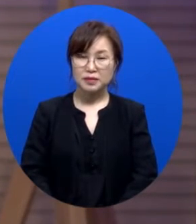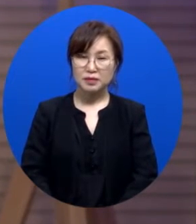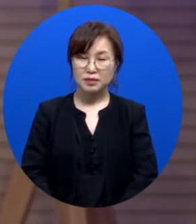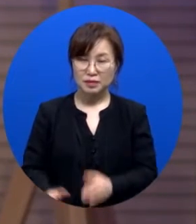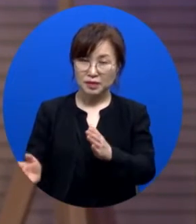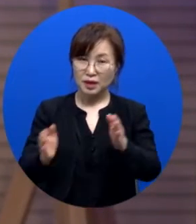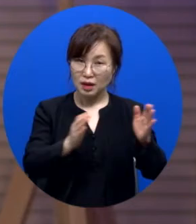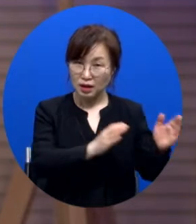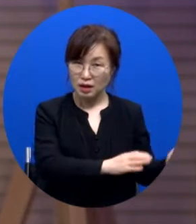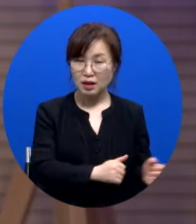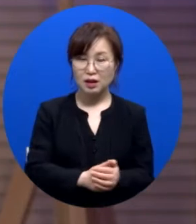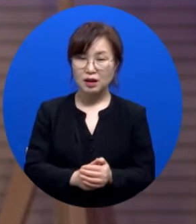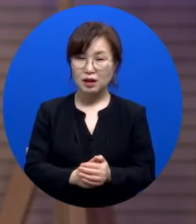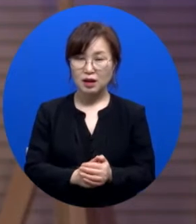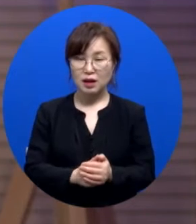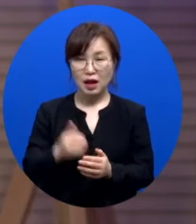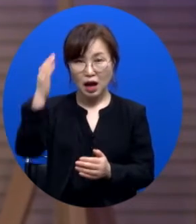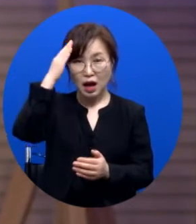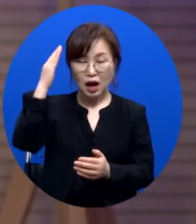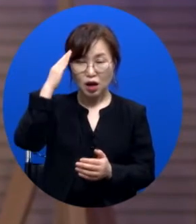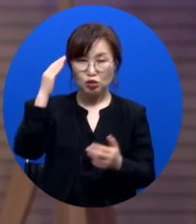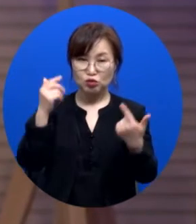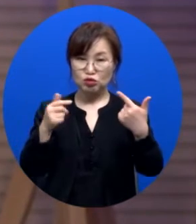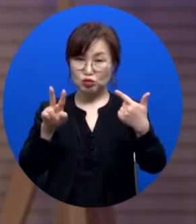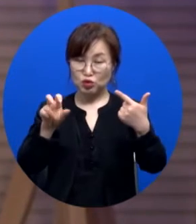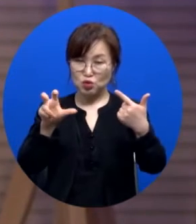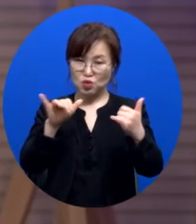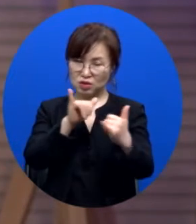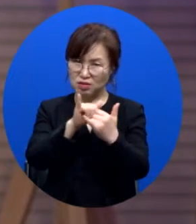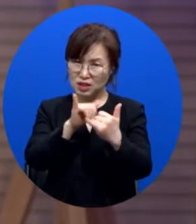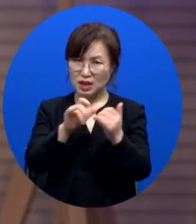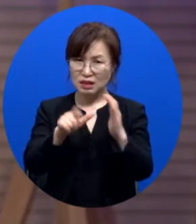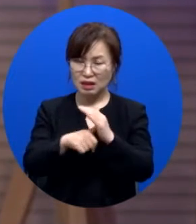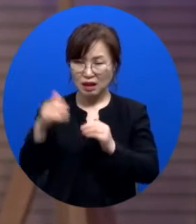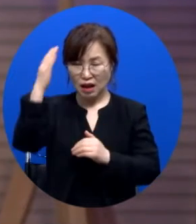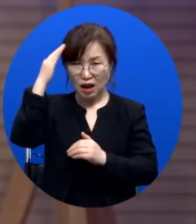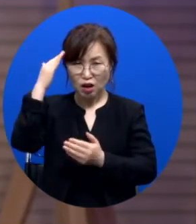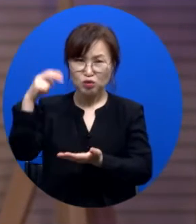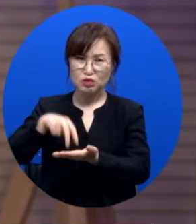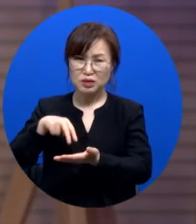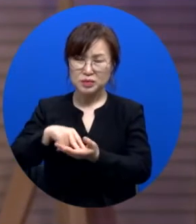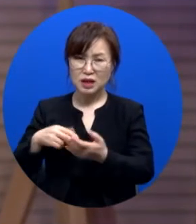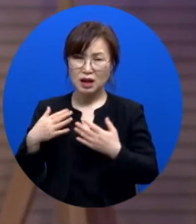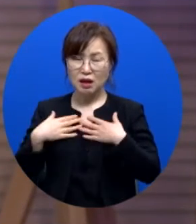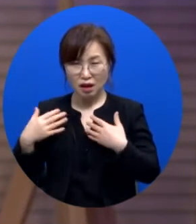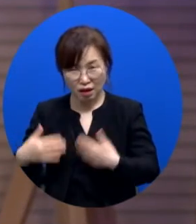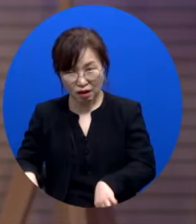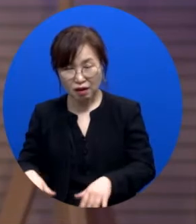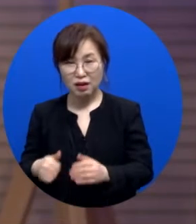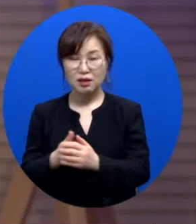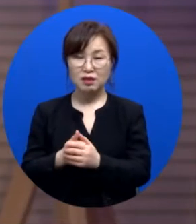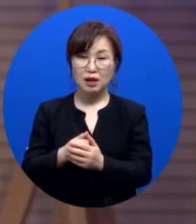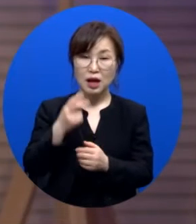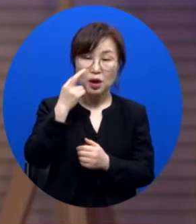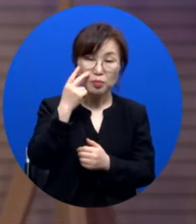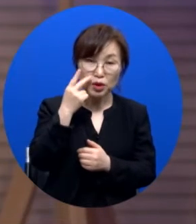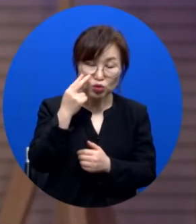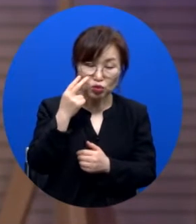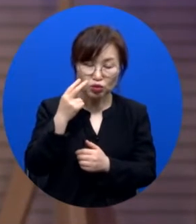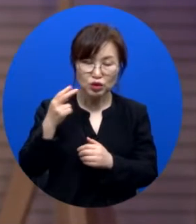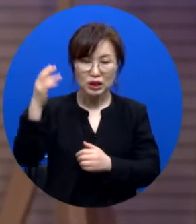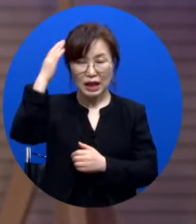그런가하면 6.25 전쟁 때 우리 한국은 절대적인 여수 였습니다 당시 미국의 태평양 방 손 밖에 위치한